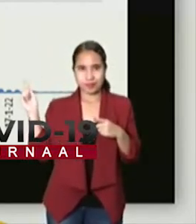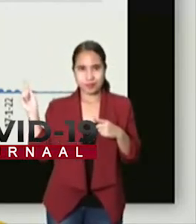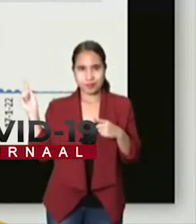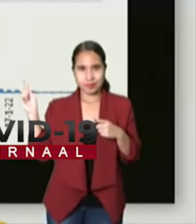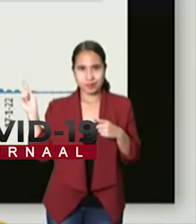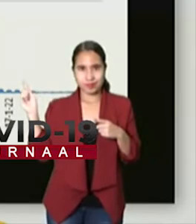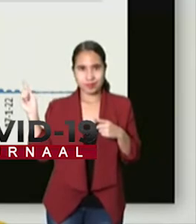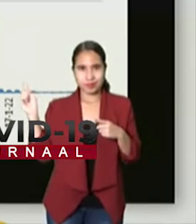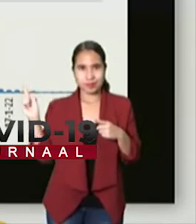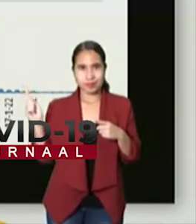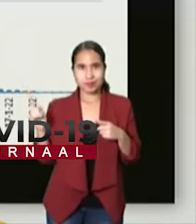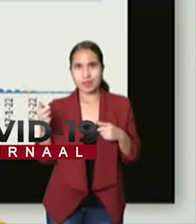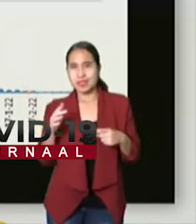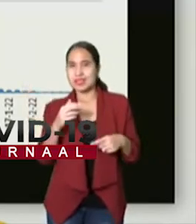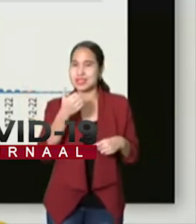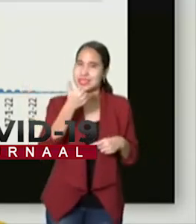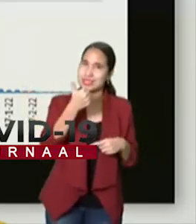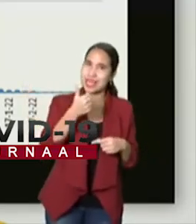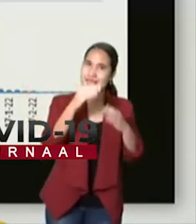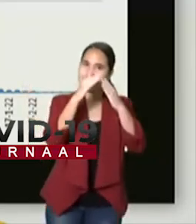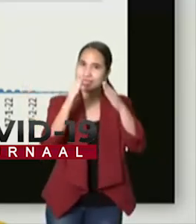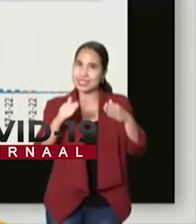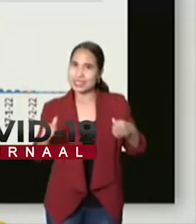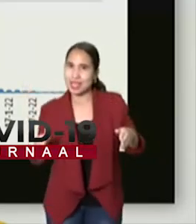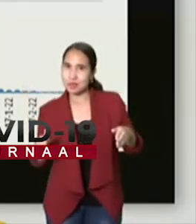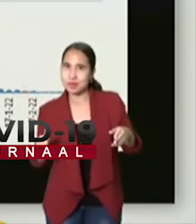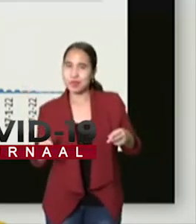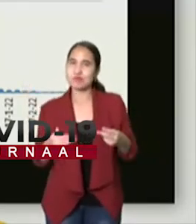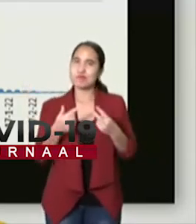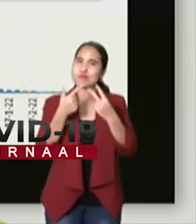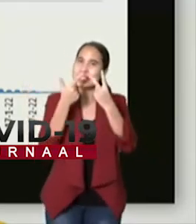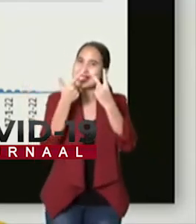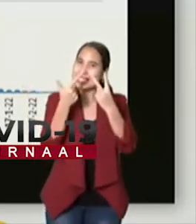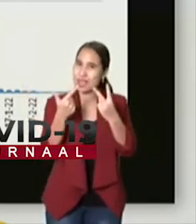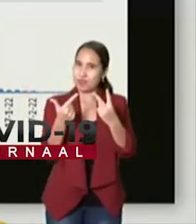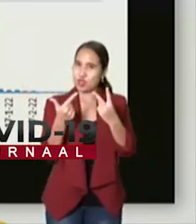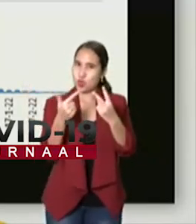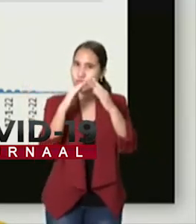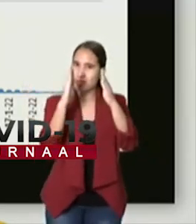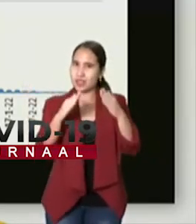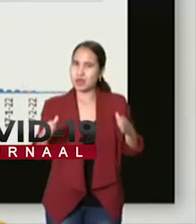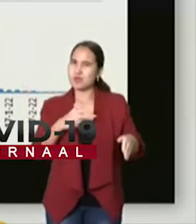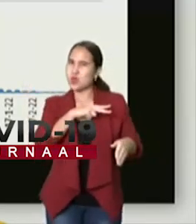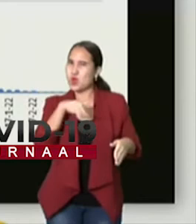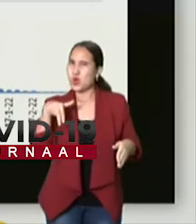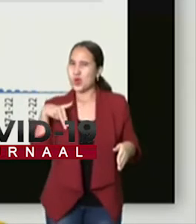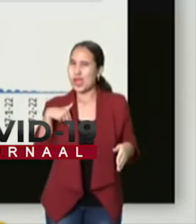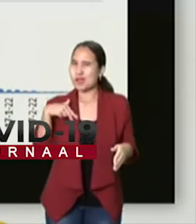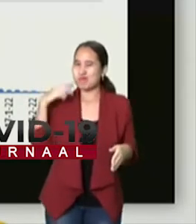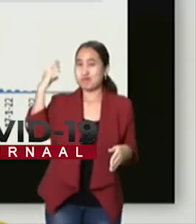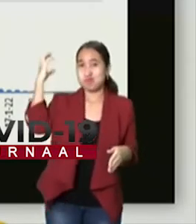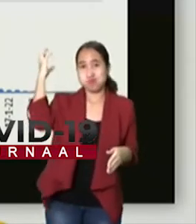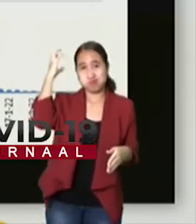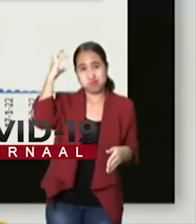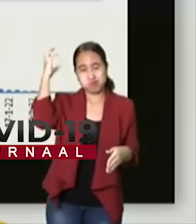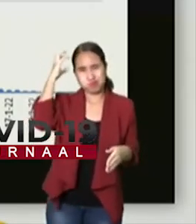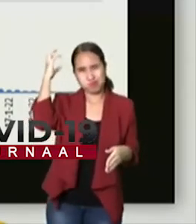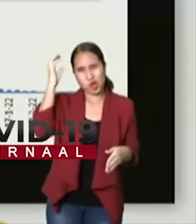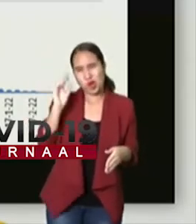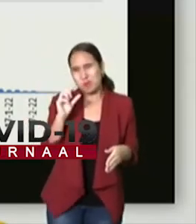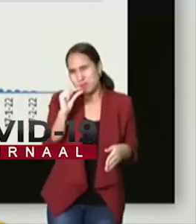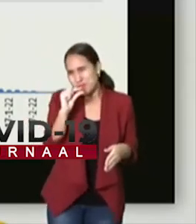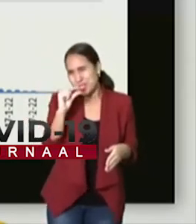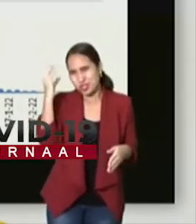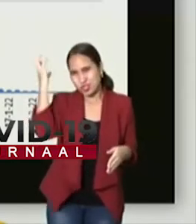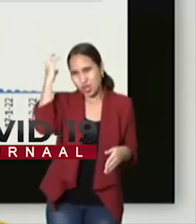tussen 15 november en 6 december, 27 december, daar maken we ons wel een beetje zorgen over. Omdat